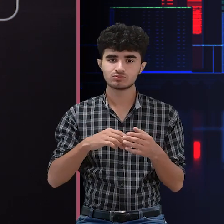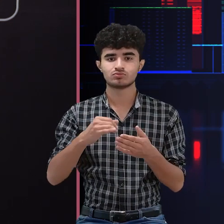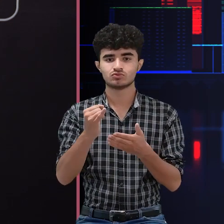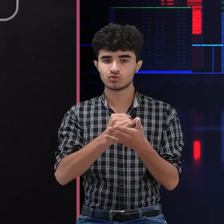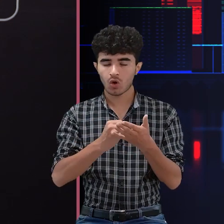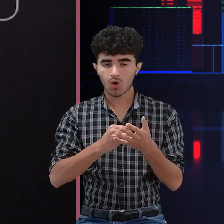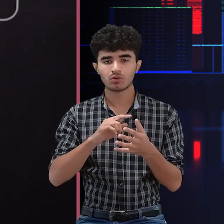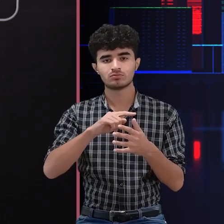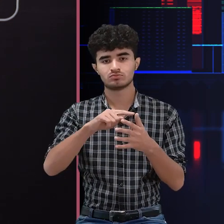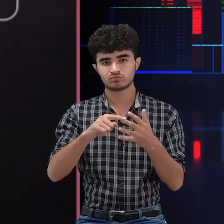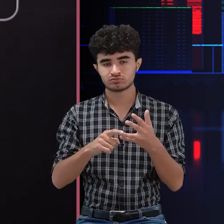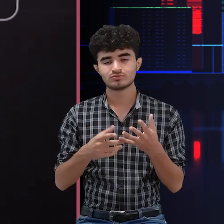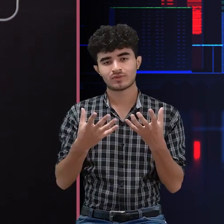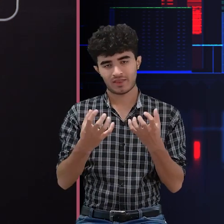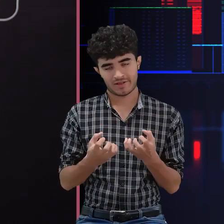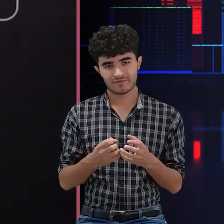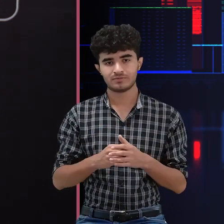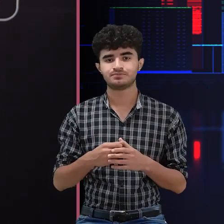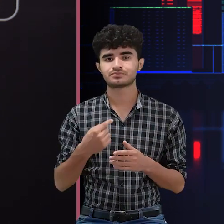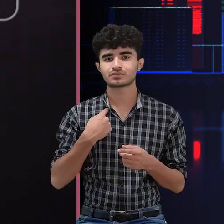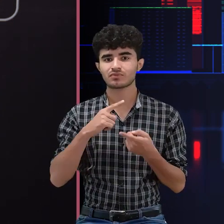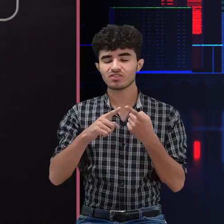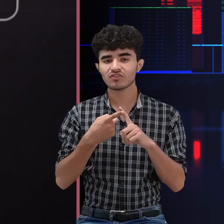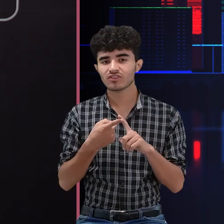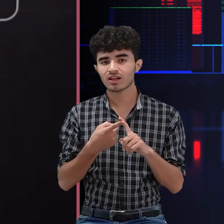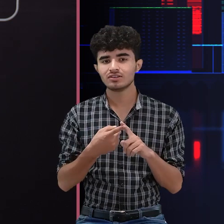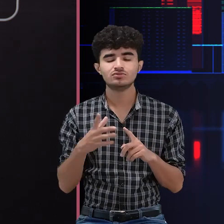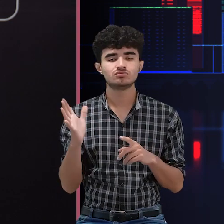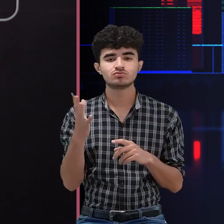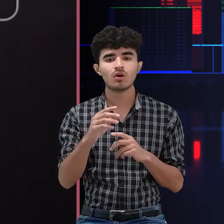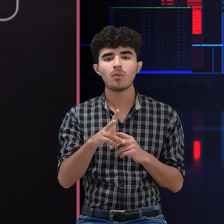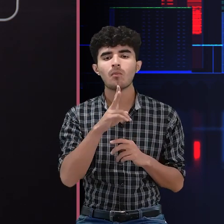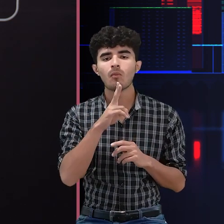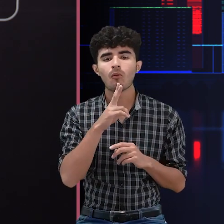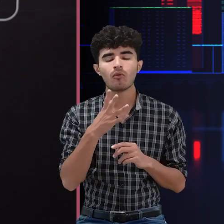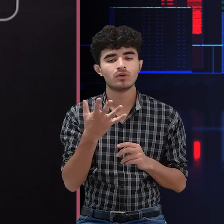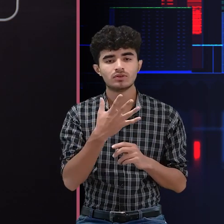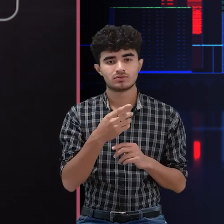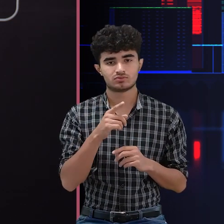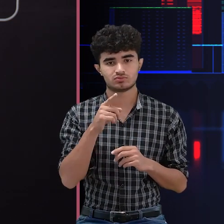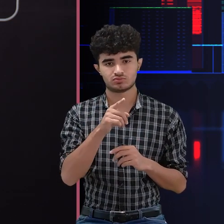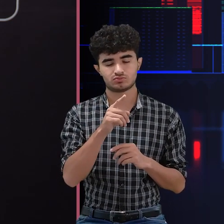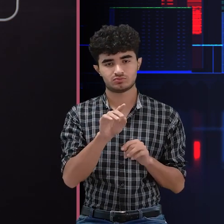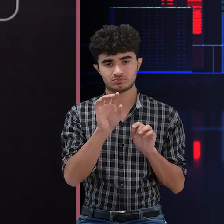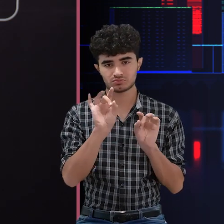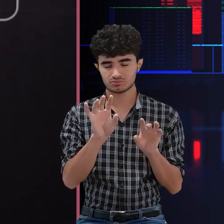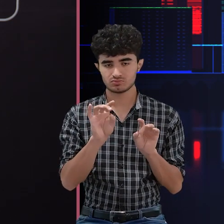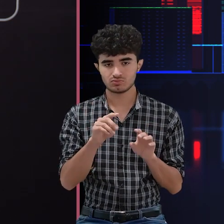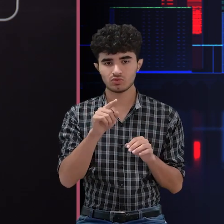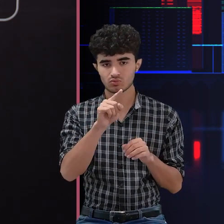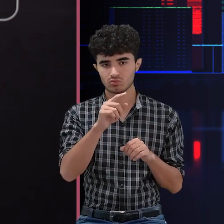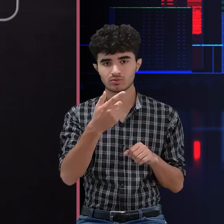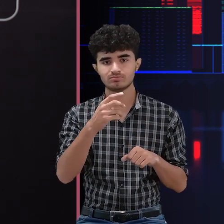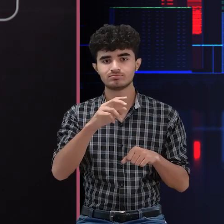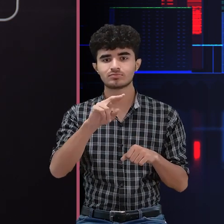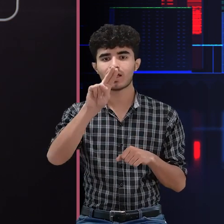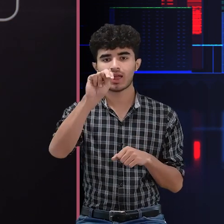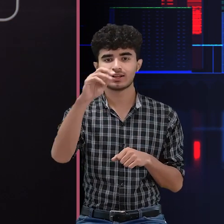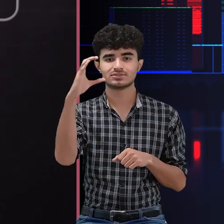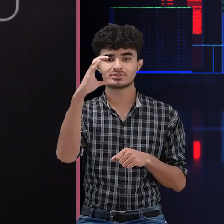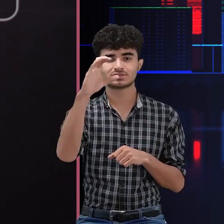चीज़ों का एक माहौल था। तो मेरे कुछ दोस्तों ने कहा कि आप ये क्यों नहीं करती कि